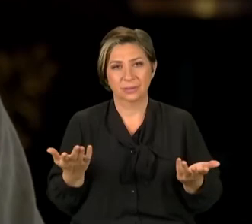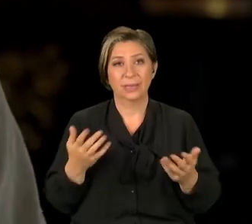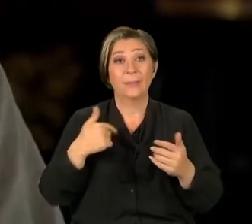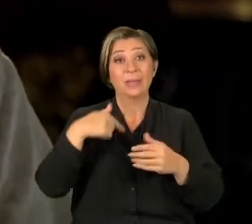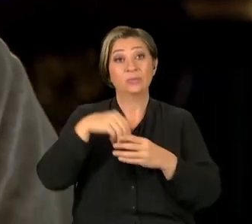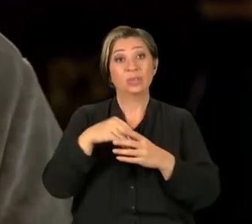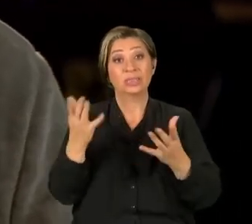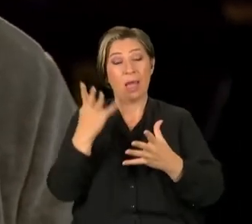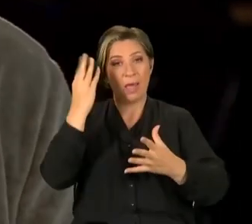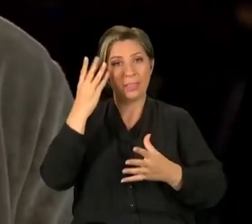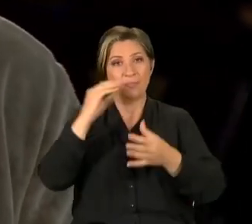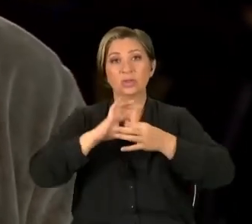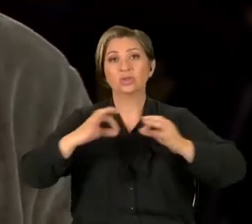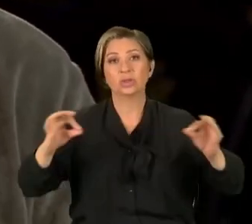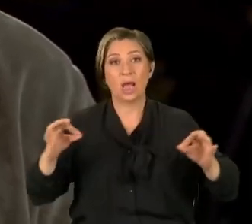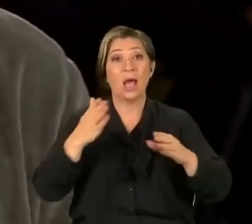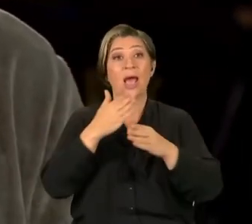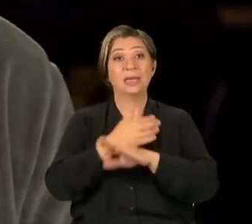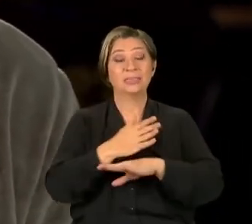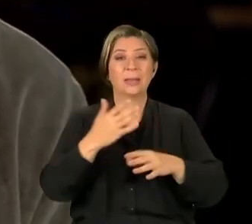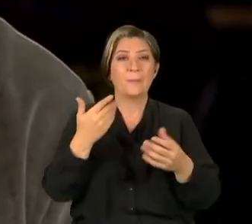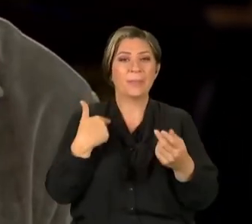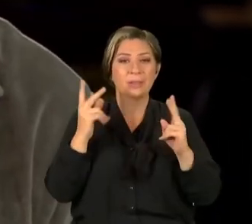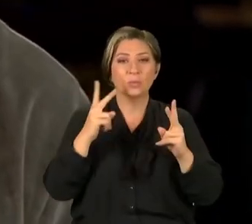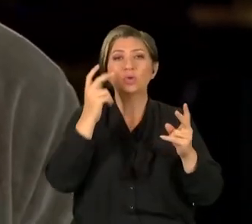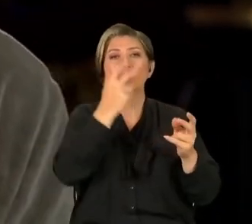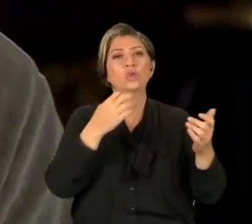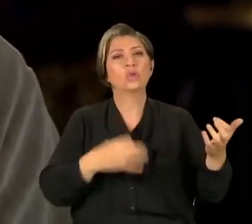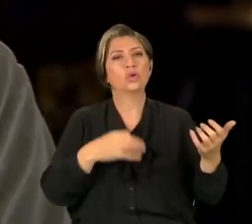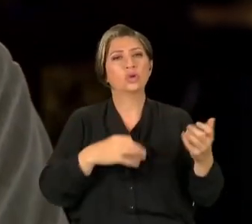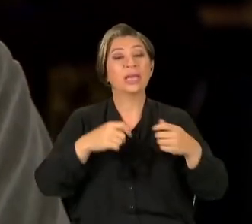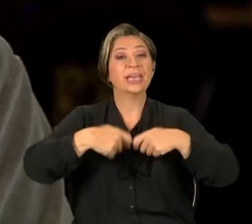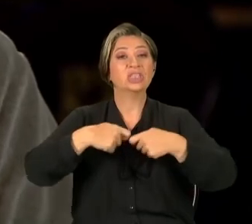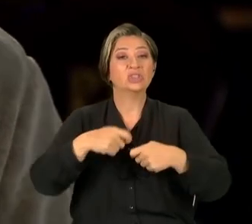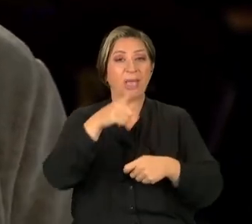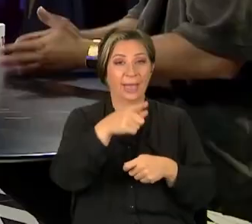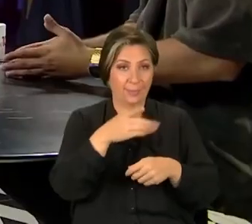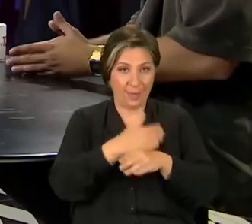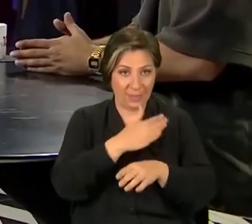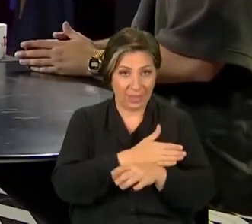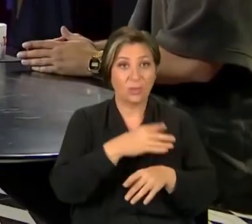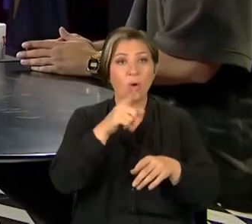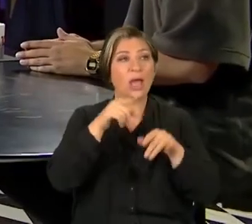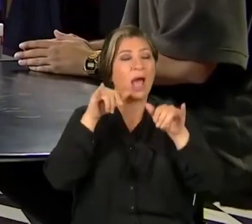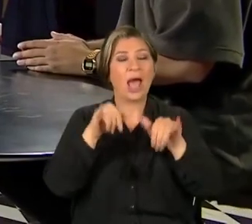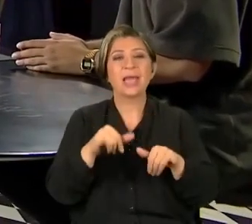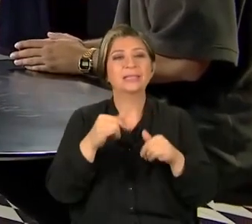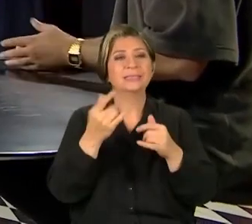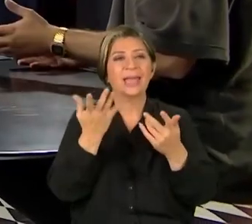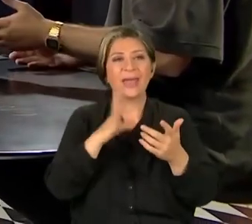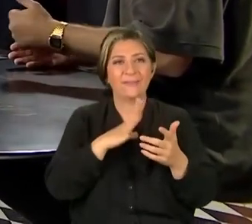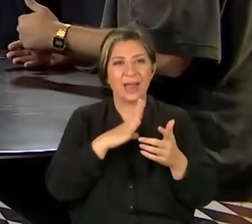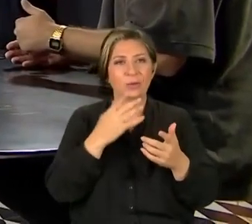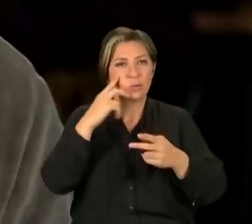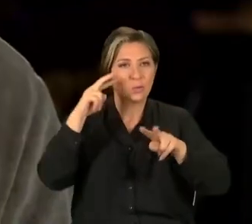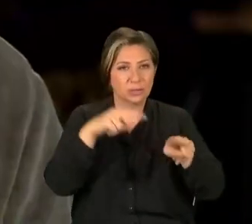için daha Aslında anlamlı sözler Yani aslında pançtan gibi ben genelde türkü dinliyorum Kırşehirliyim Zaten şöyle orada da aynı durumlar cereyan ediyor